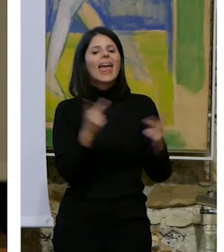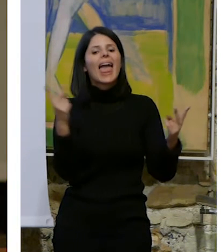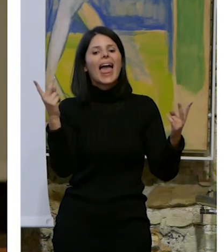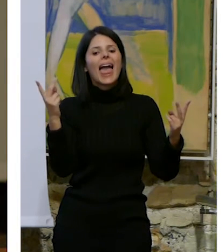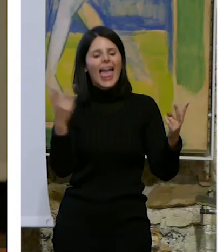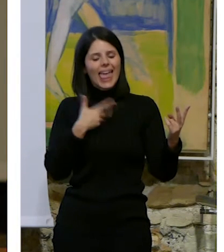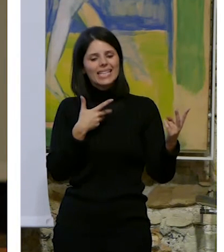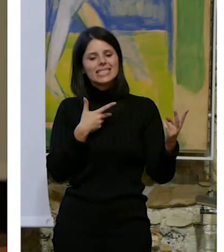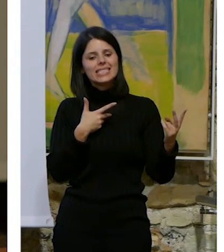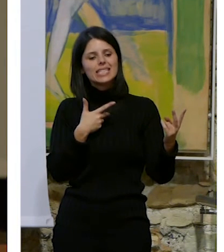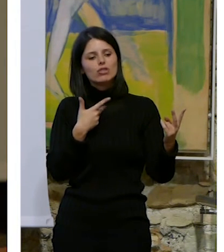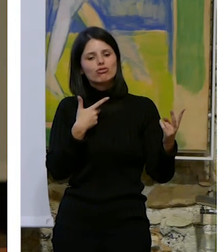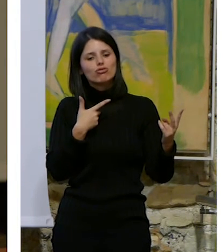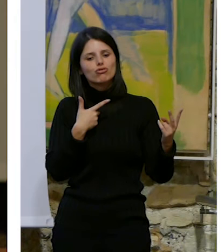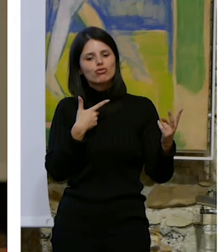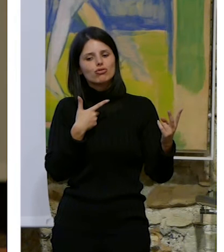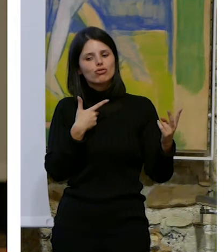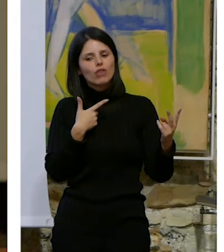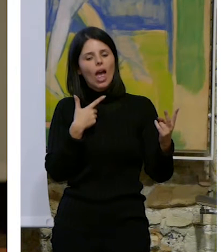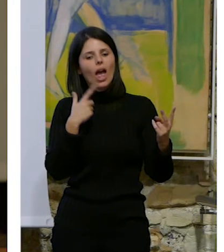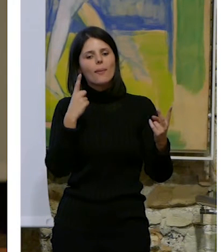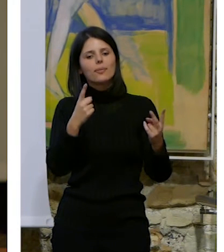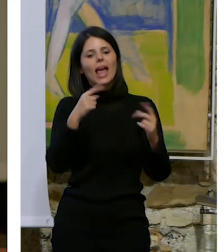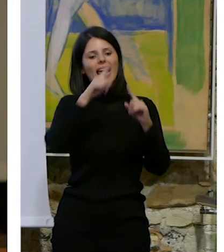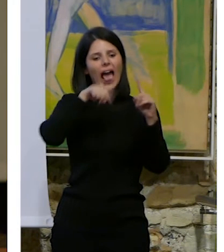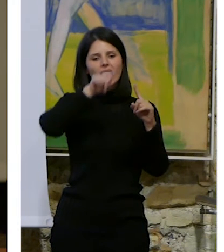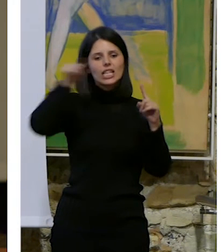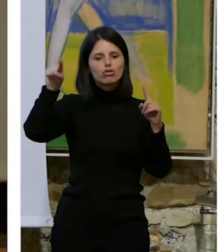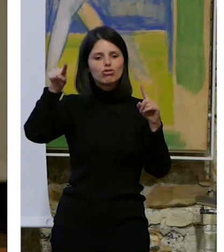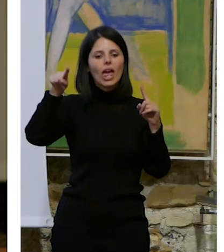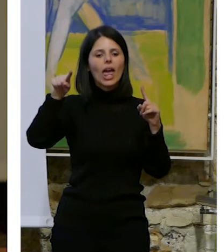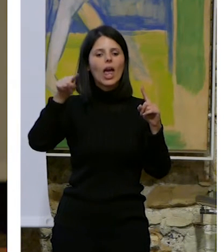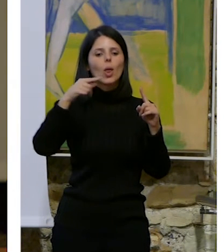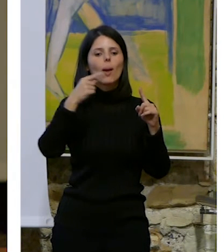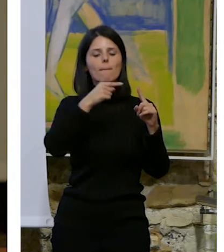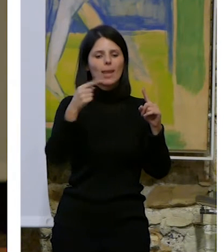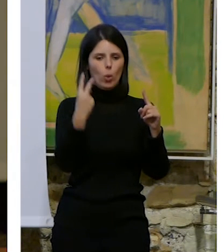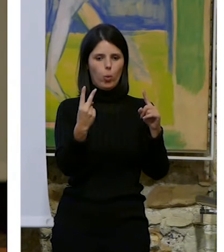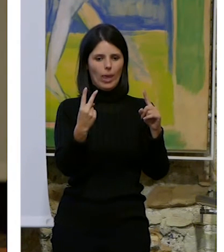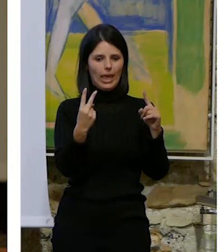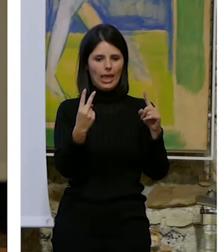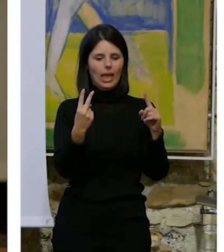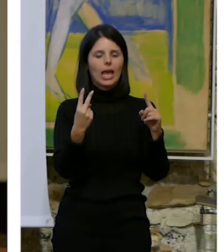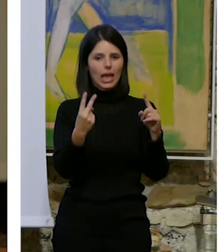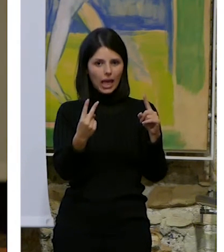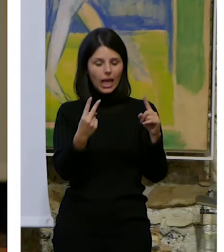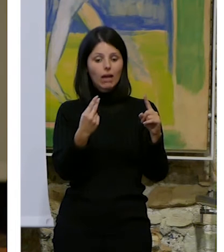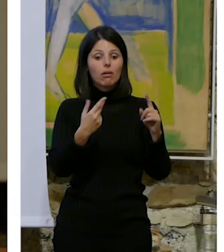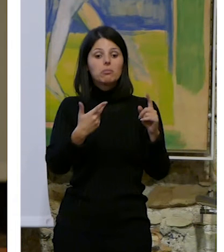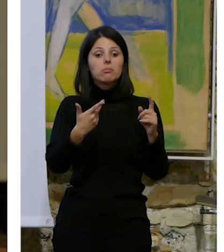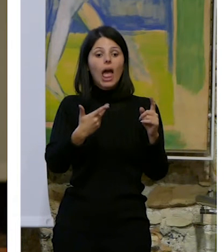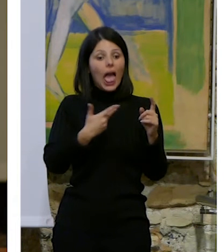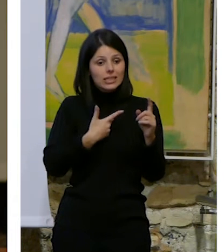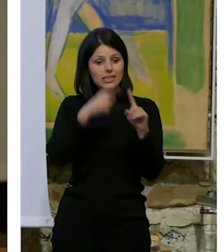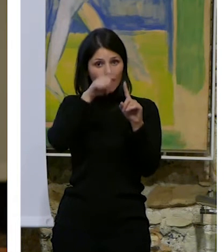anche la radice quadrata del 2 negativo. Già non si capiva se potesse esistere la radice quadrata